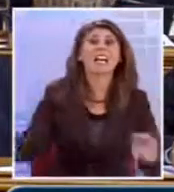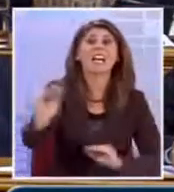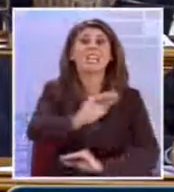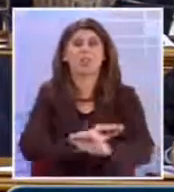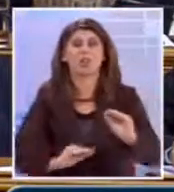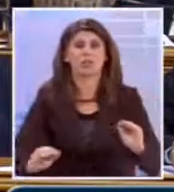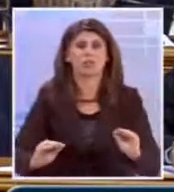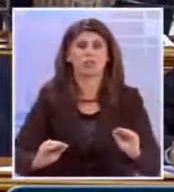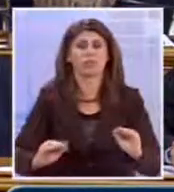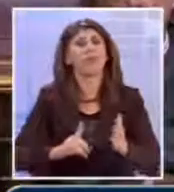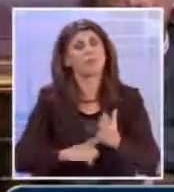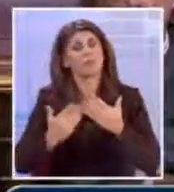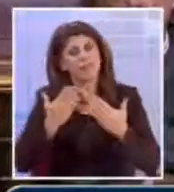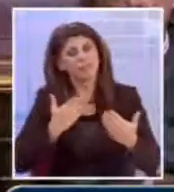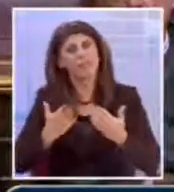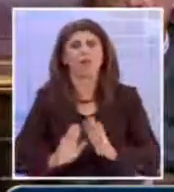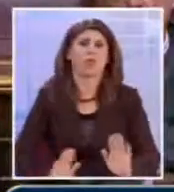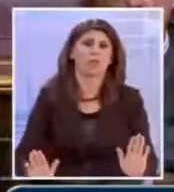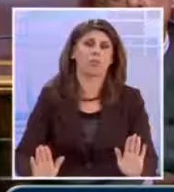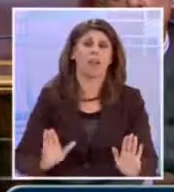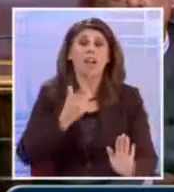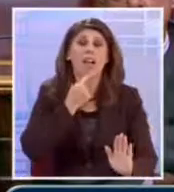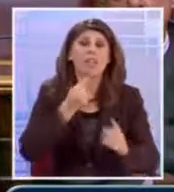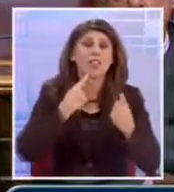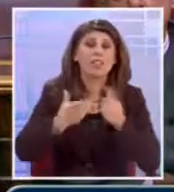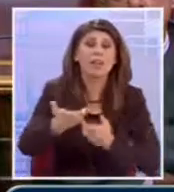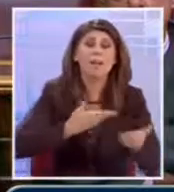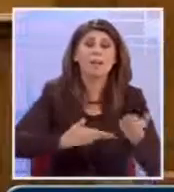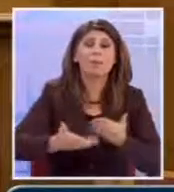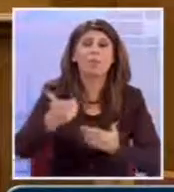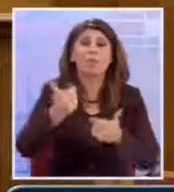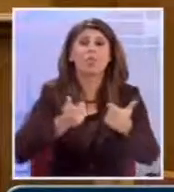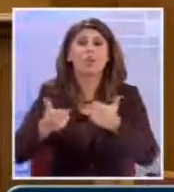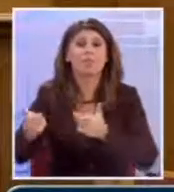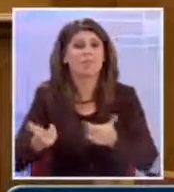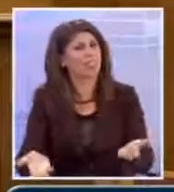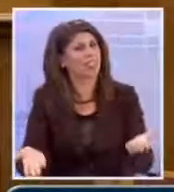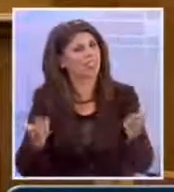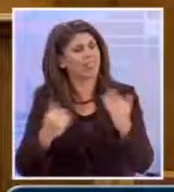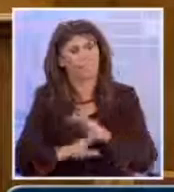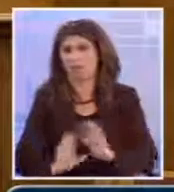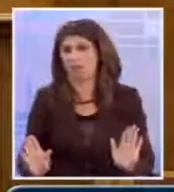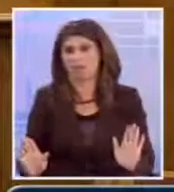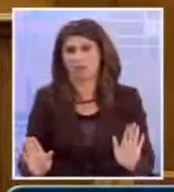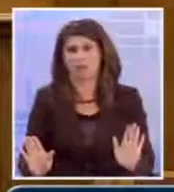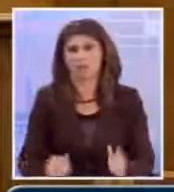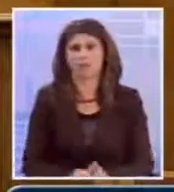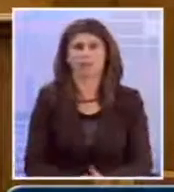Ας συνεννοηθούμε. Εύκολη διαπραγμάτευση με τους δανειστές δεν υπάρχει.